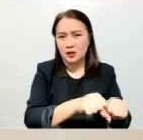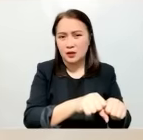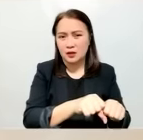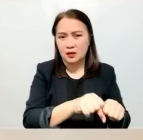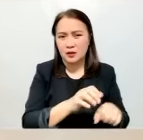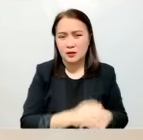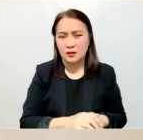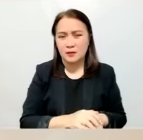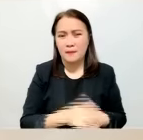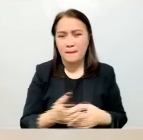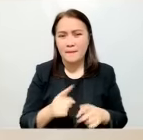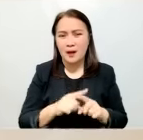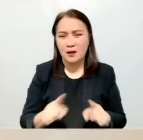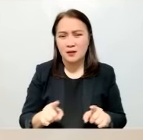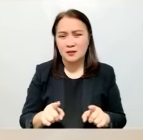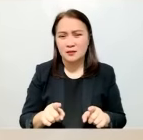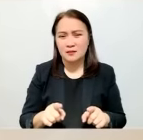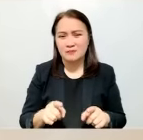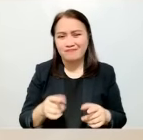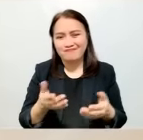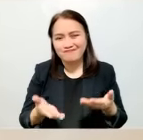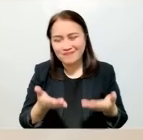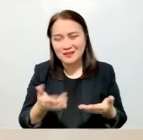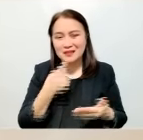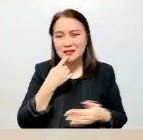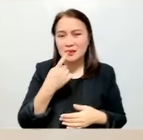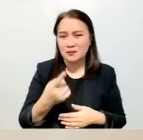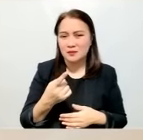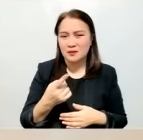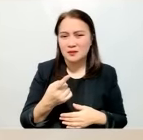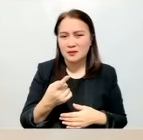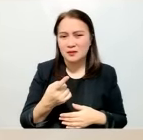regard po sa arrest, parang sinasabi nila na